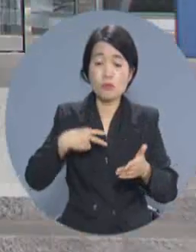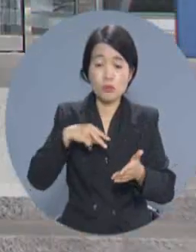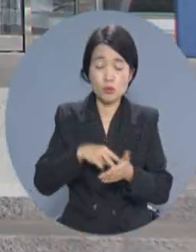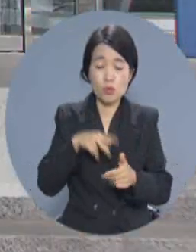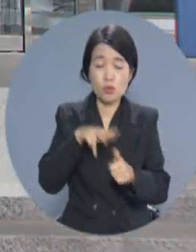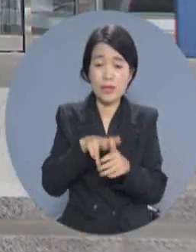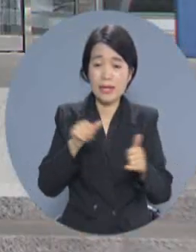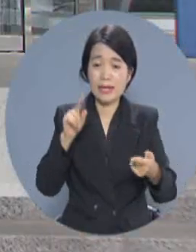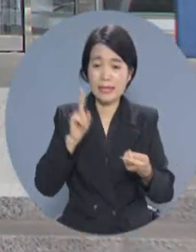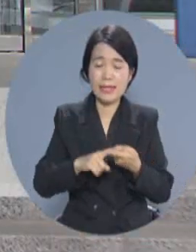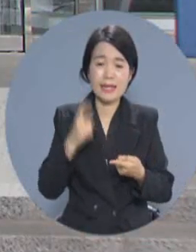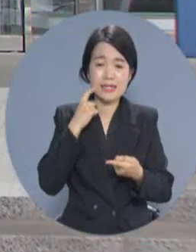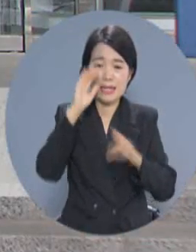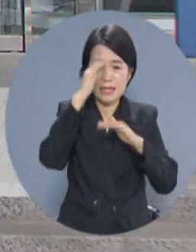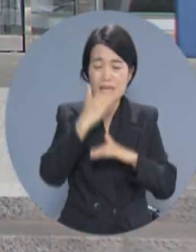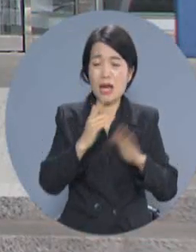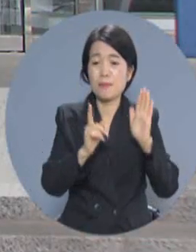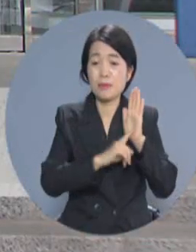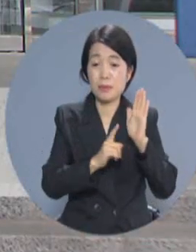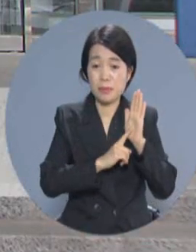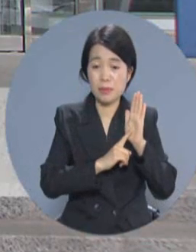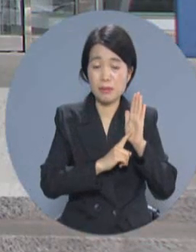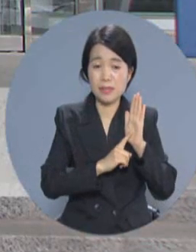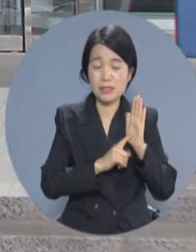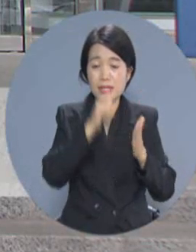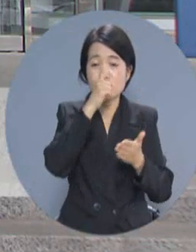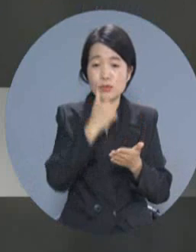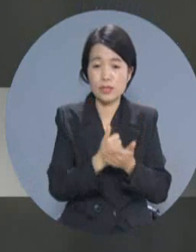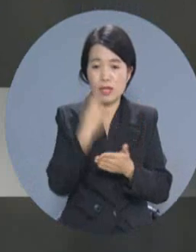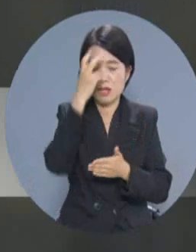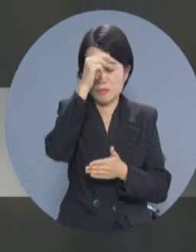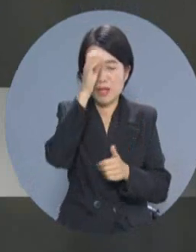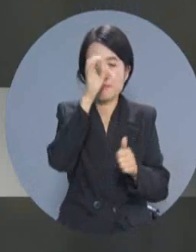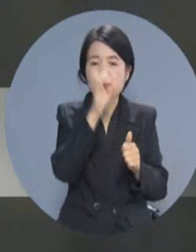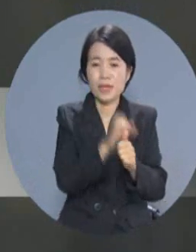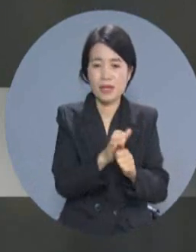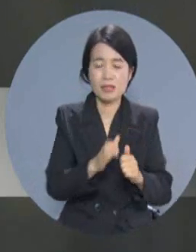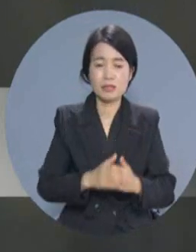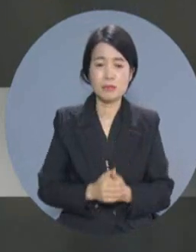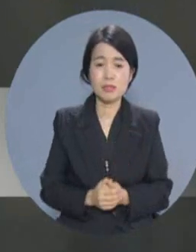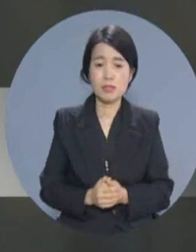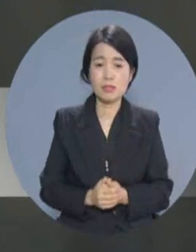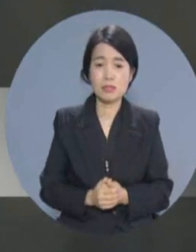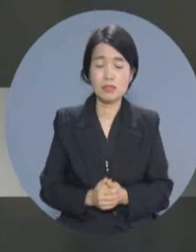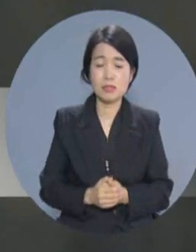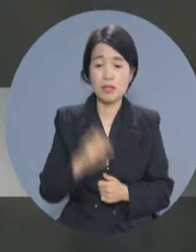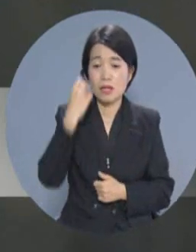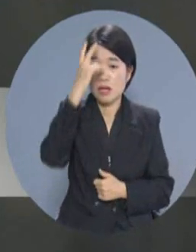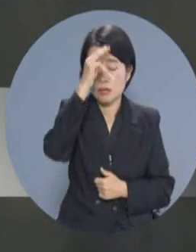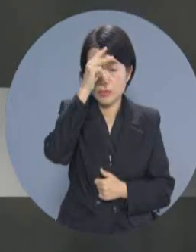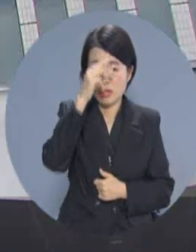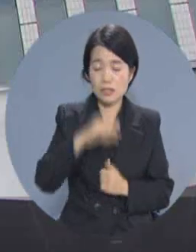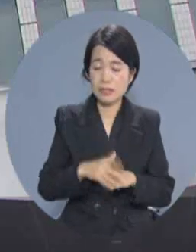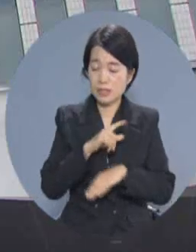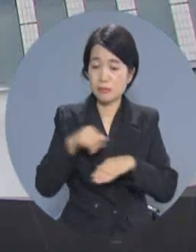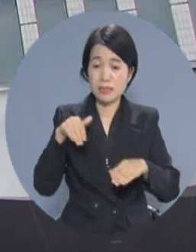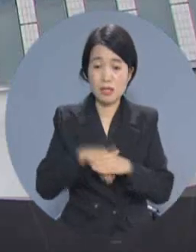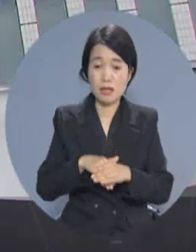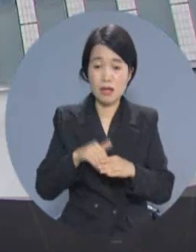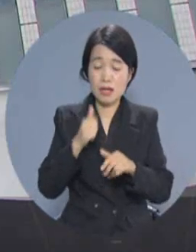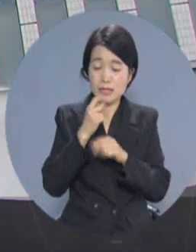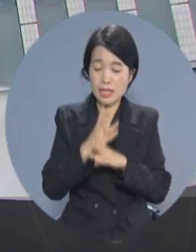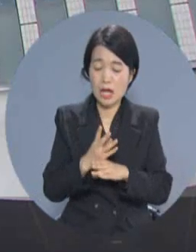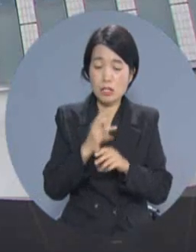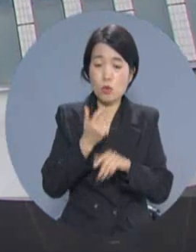후보에 대한 허위사실이 담긴 성명서를 배포한 혐의로 검찰에 넘겨졌습니다. 검찰은 또 지방선거 기간